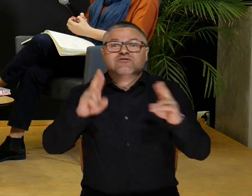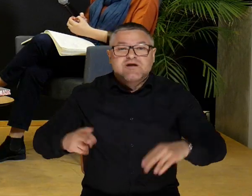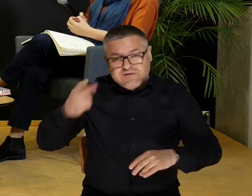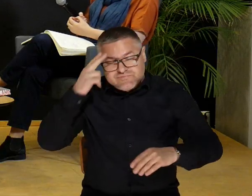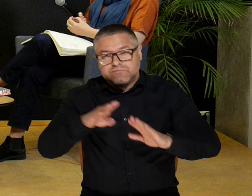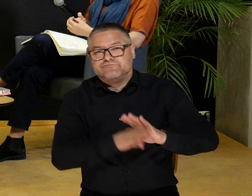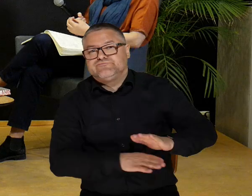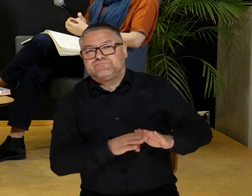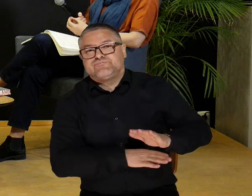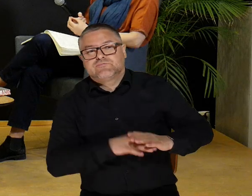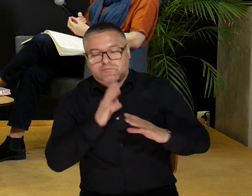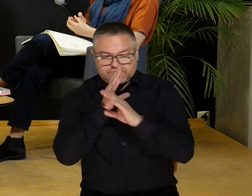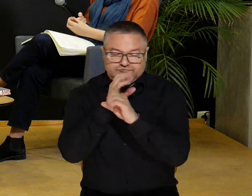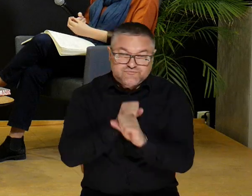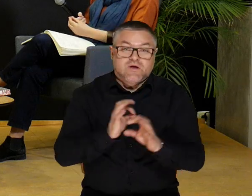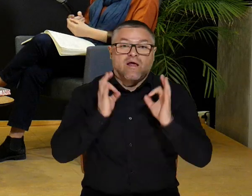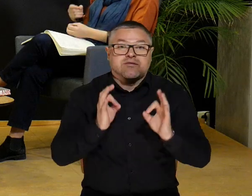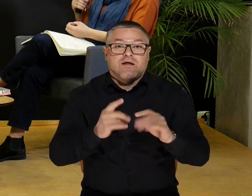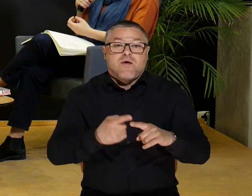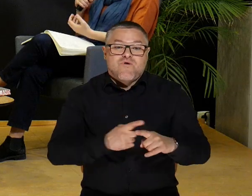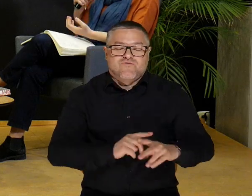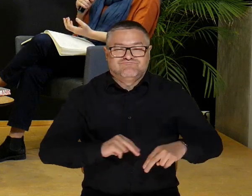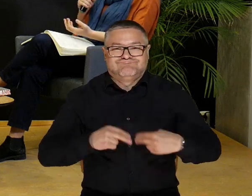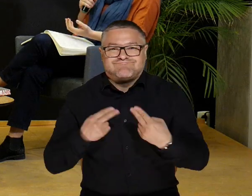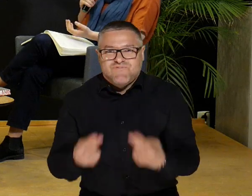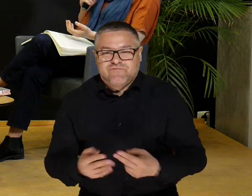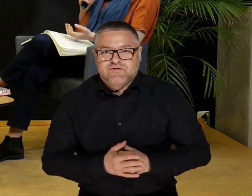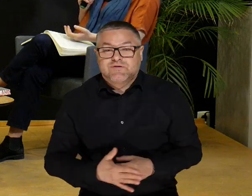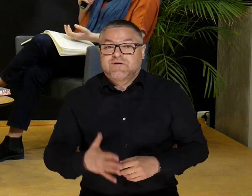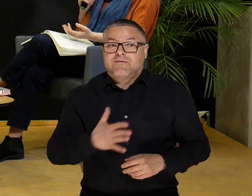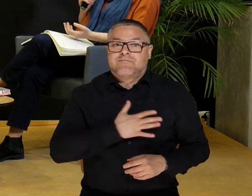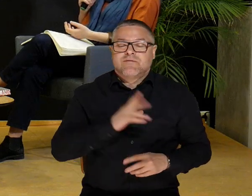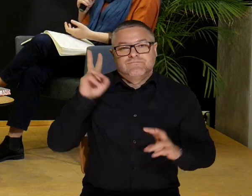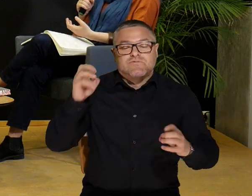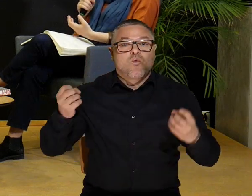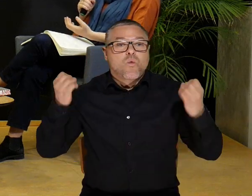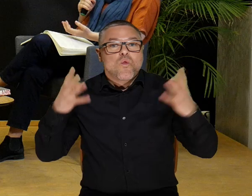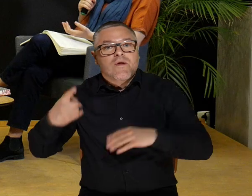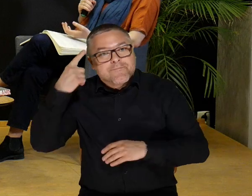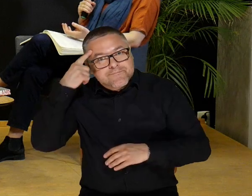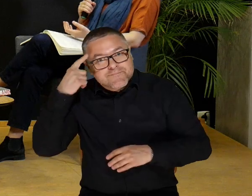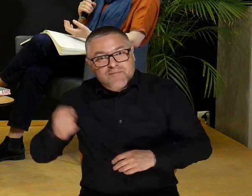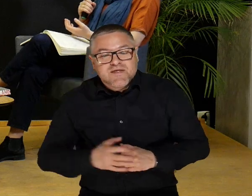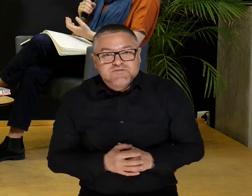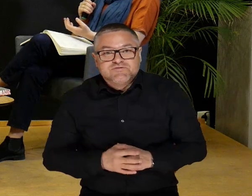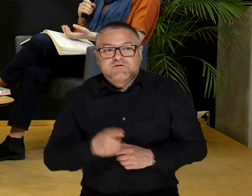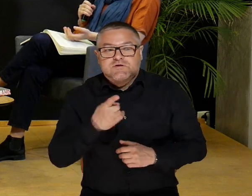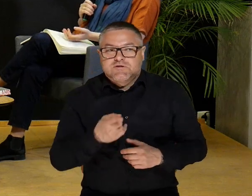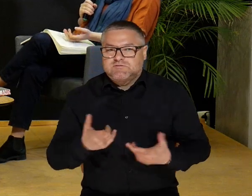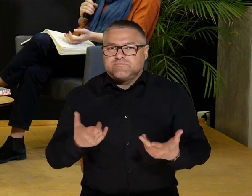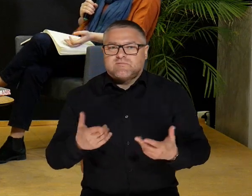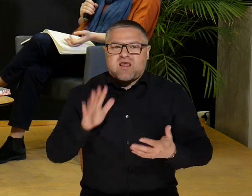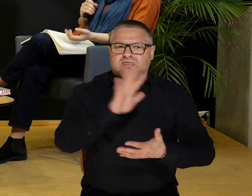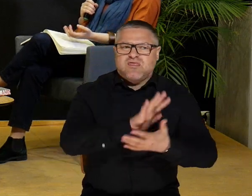milczenia, tak? I to dopiero teraz powraca. Czyli mamy jakby do czynienia z kulturą pamięci, która jest z jednej strony przepełniona